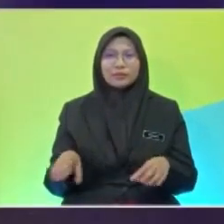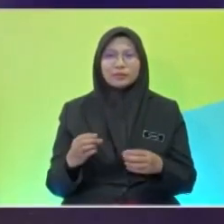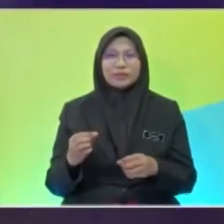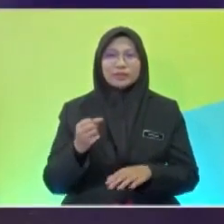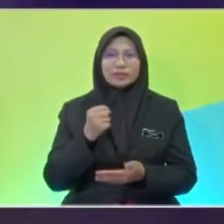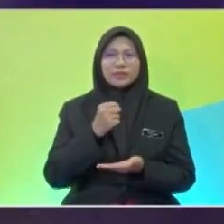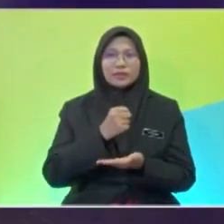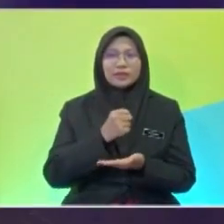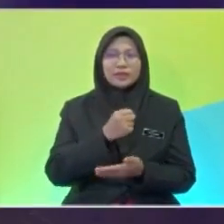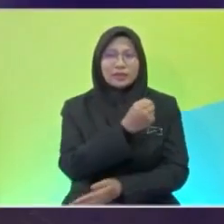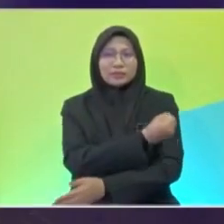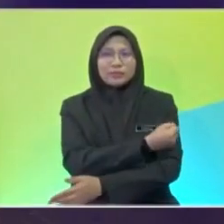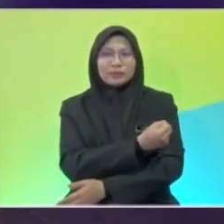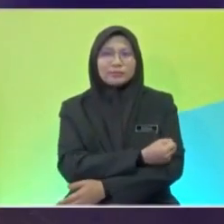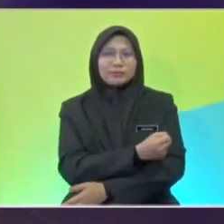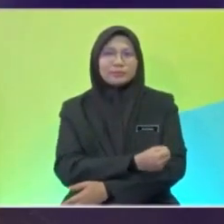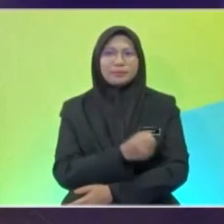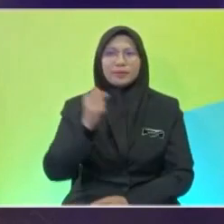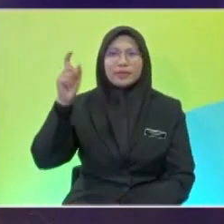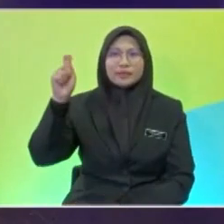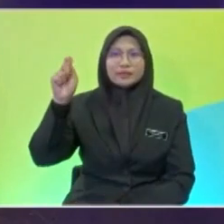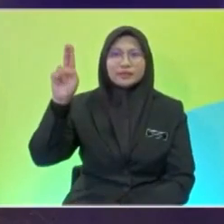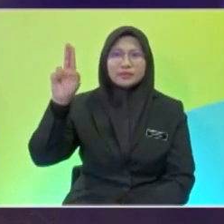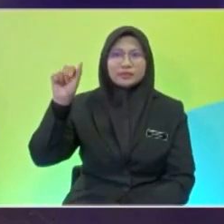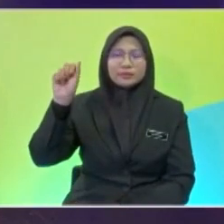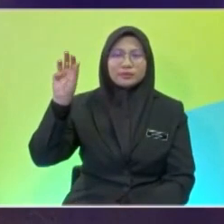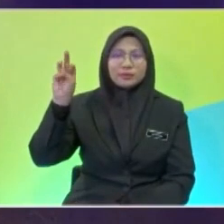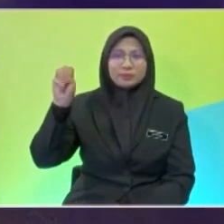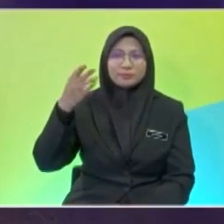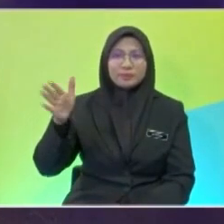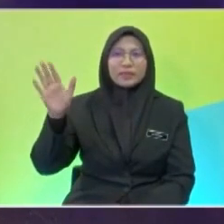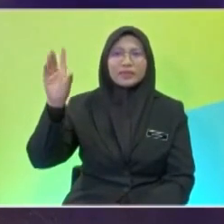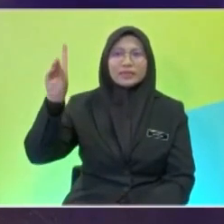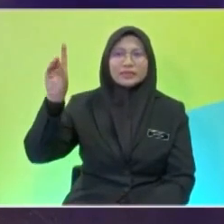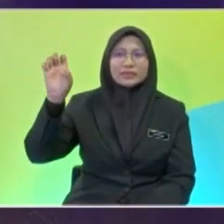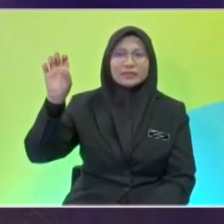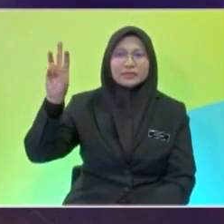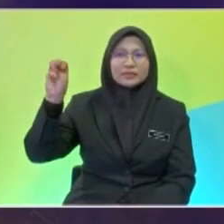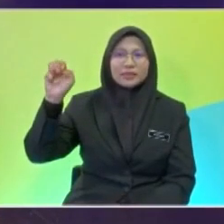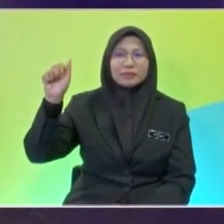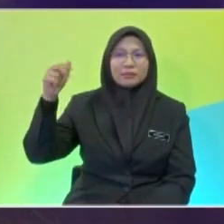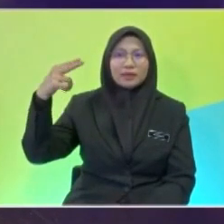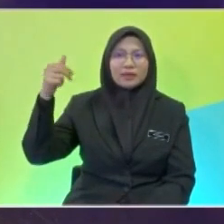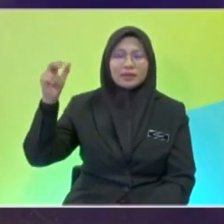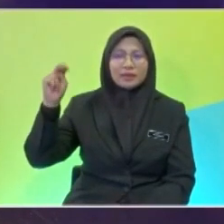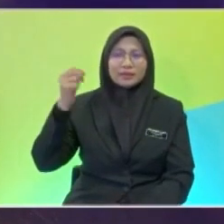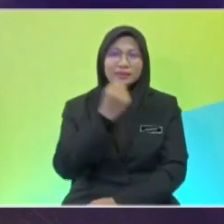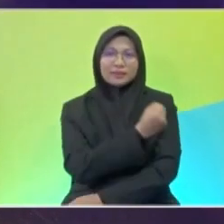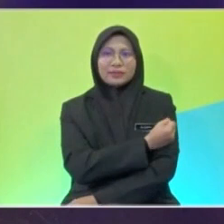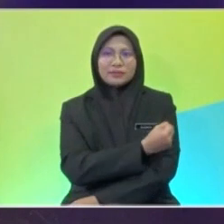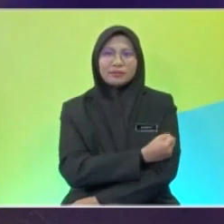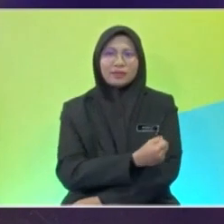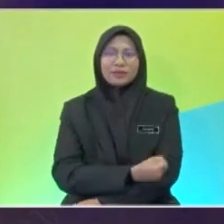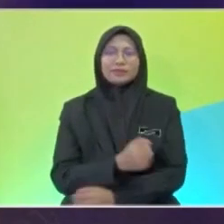sejuk ya debahan panas Untuk melegakan kesakitan warga emas karena masalah sakit sendi ini mengganggu